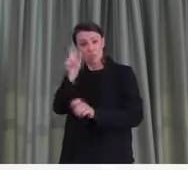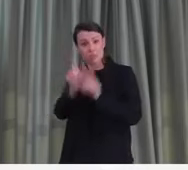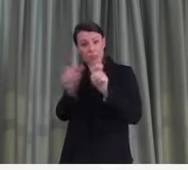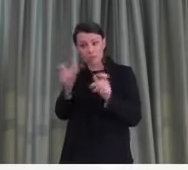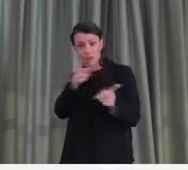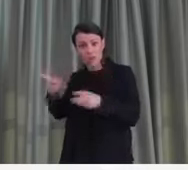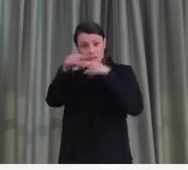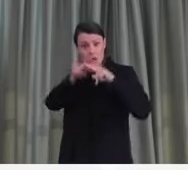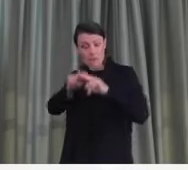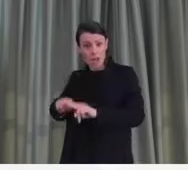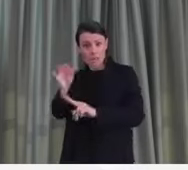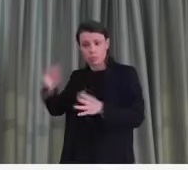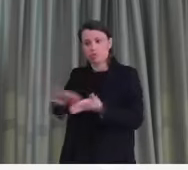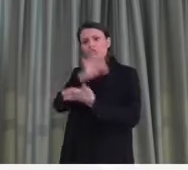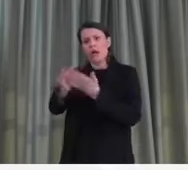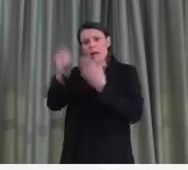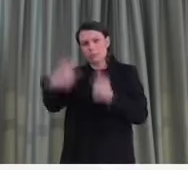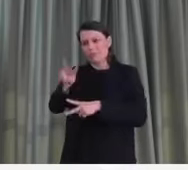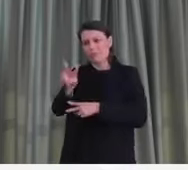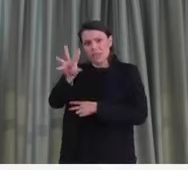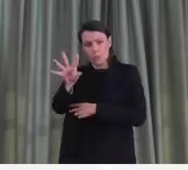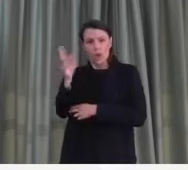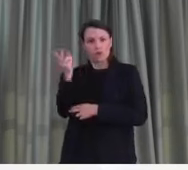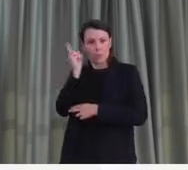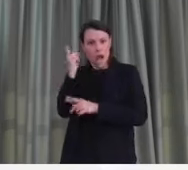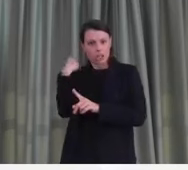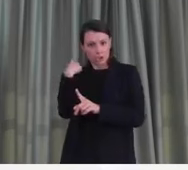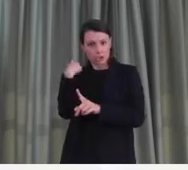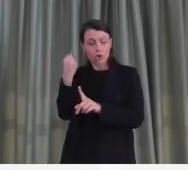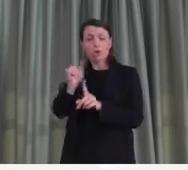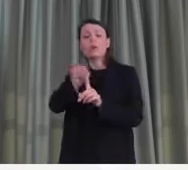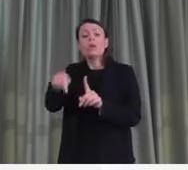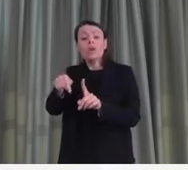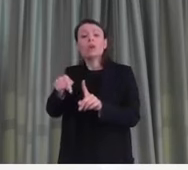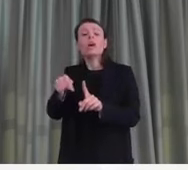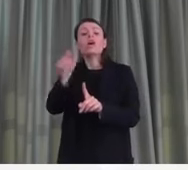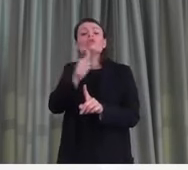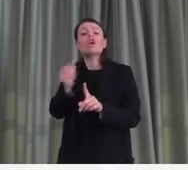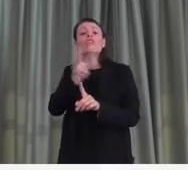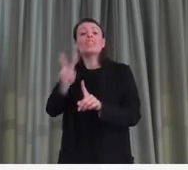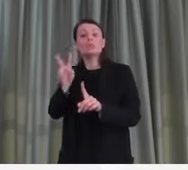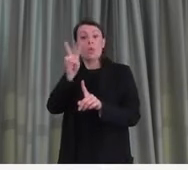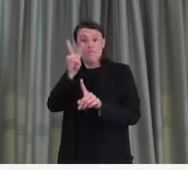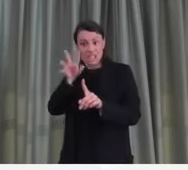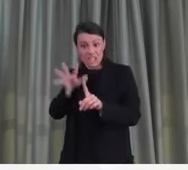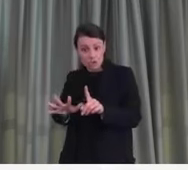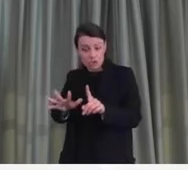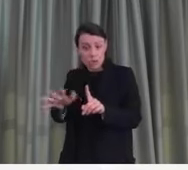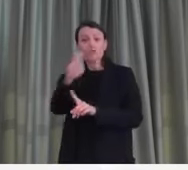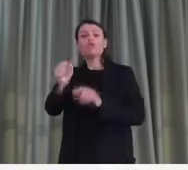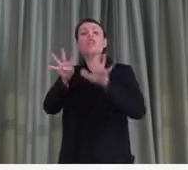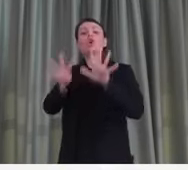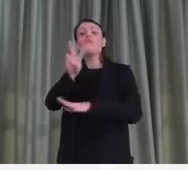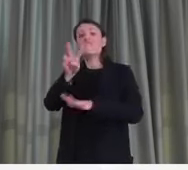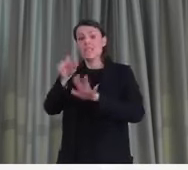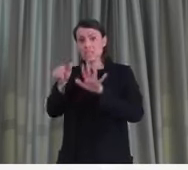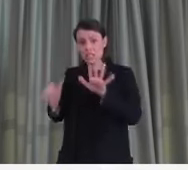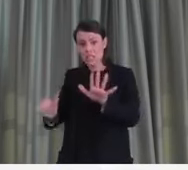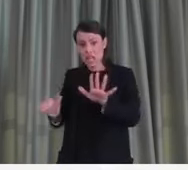ricoverate in quel giorno in terapia intensiva alle 122 del 25 alle 109 del 26 alle